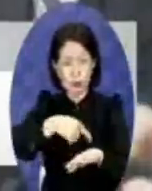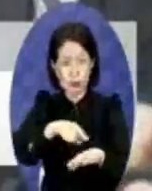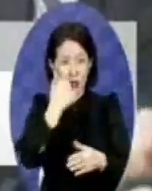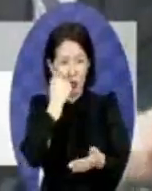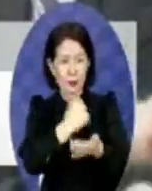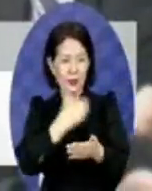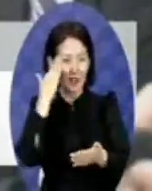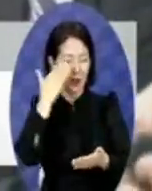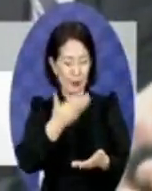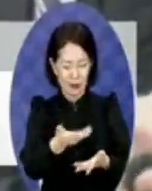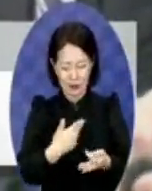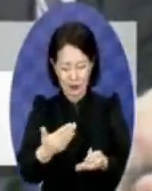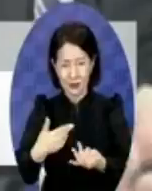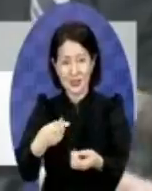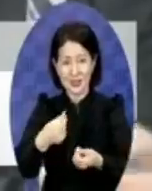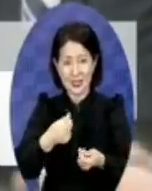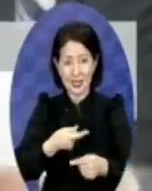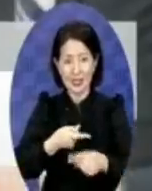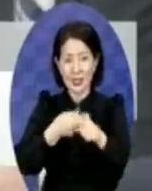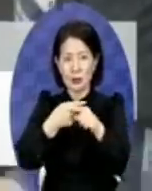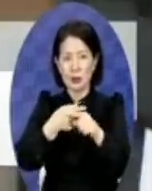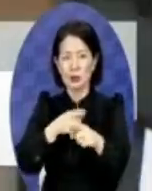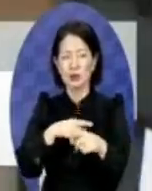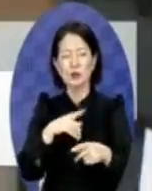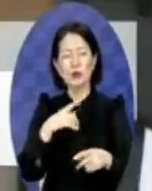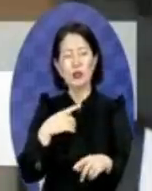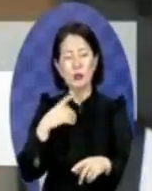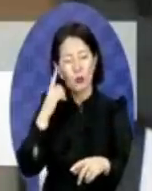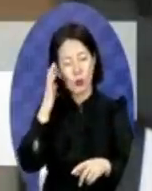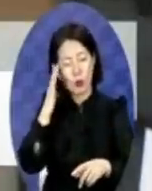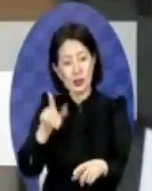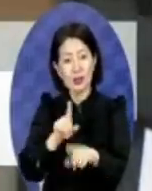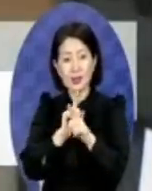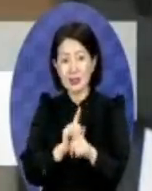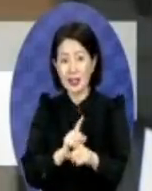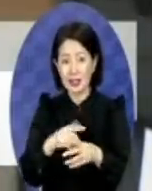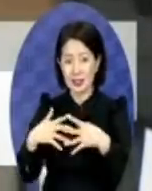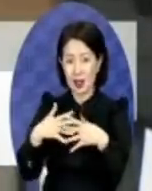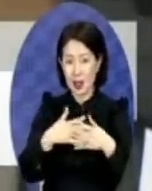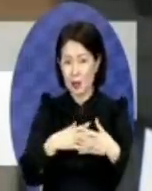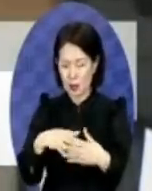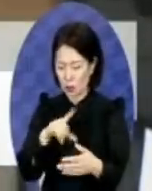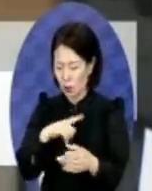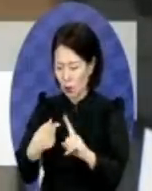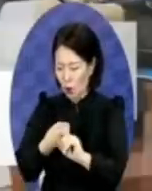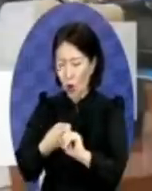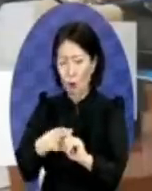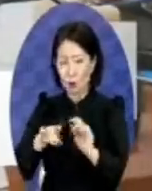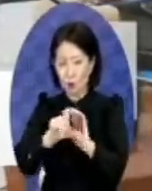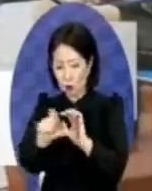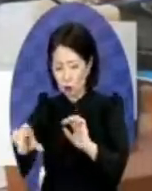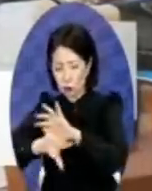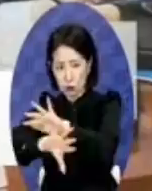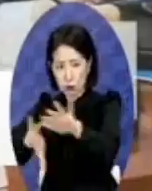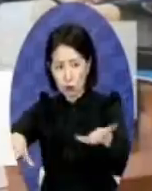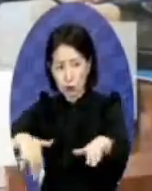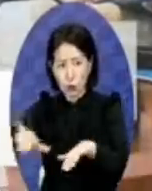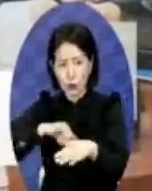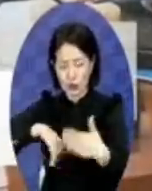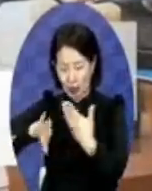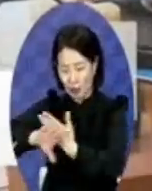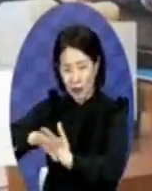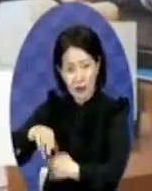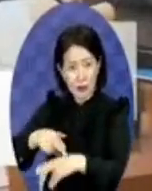батлан хамгаалах салбарын зардлыг нэмэгдүүлэх бодлого барьж байгаа. Өөрөөр хэлбэл Америкийн нэгдсэн улс холбоотнуудынхаа аюулгүй байдлыг хангахтаа ард